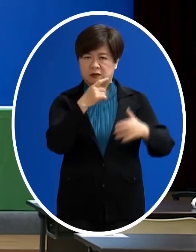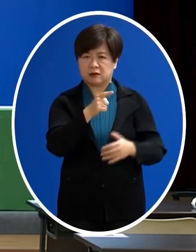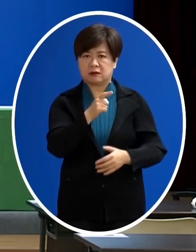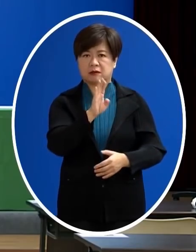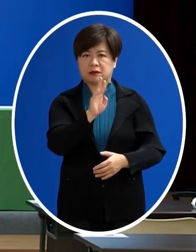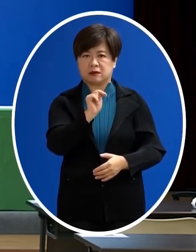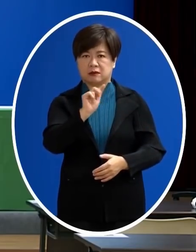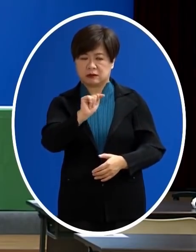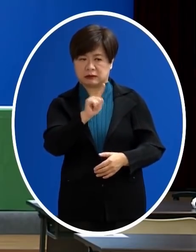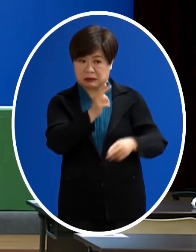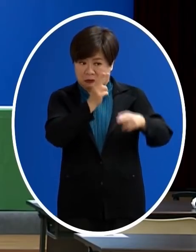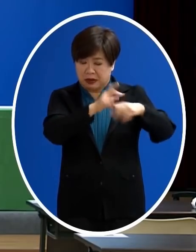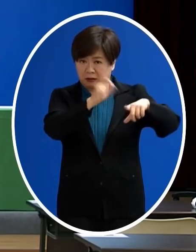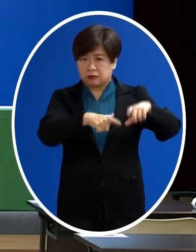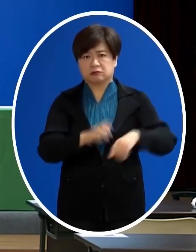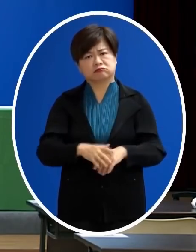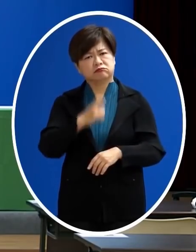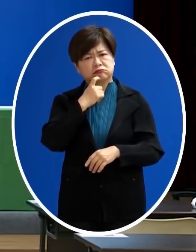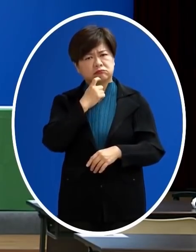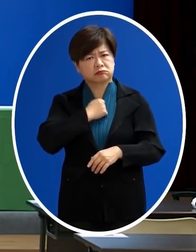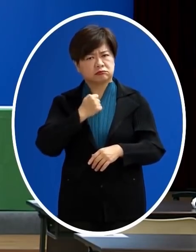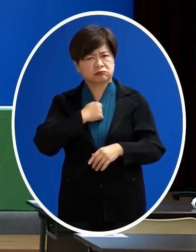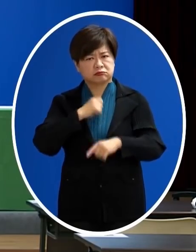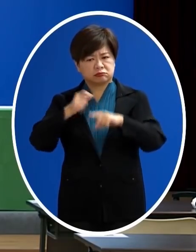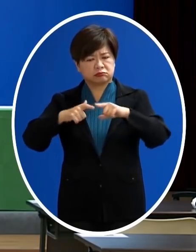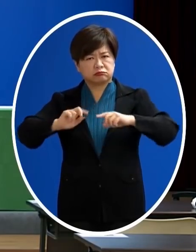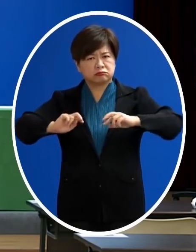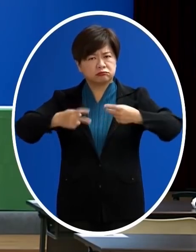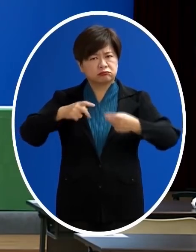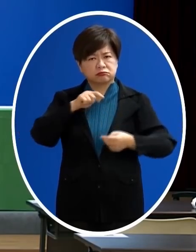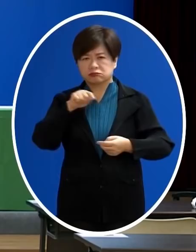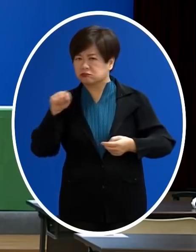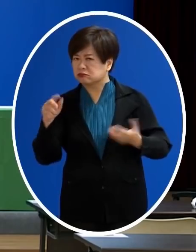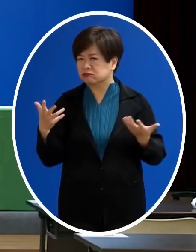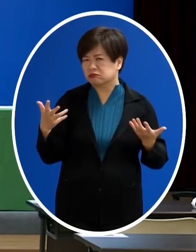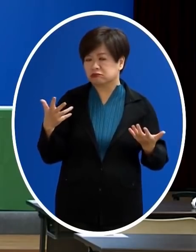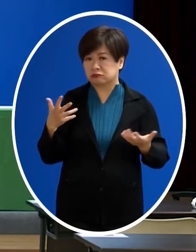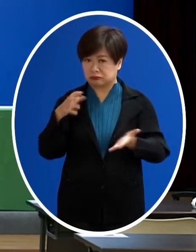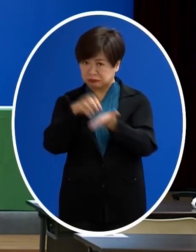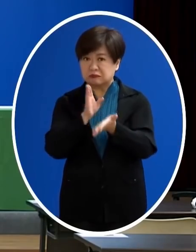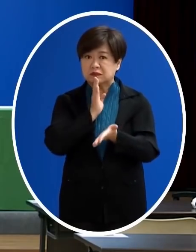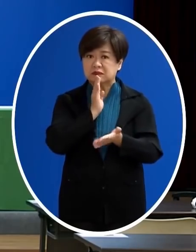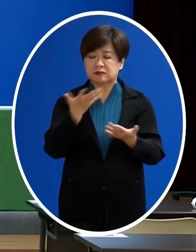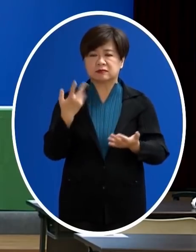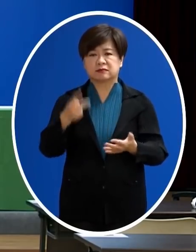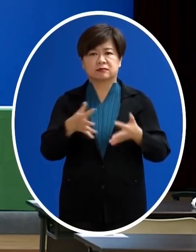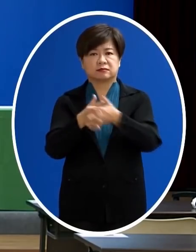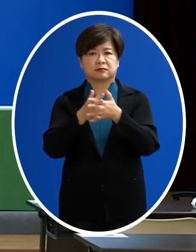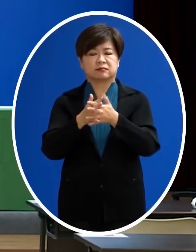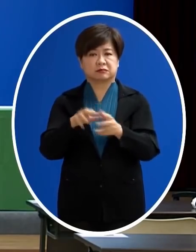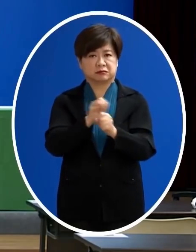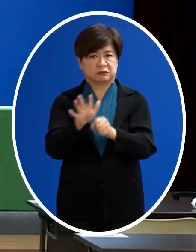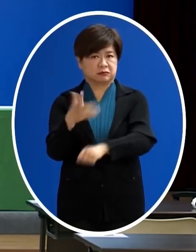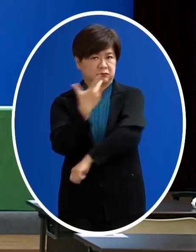任的玉立公司。那不知道指挥中心这边有没有收到更改委托的讯息？那另外还要请教说，美国的 Novavax 的新冠疫苗